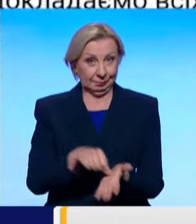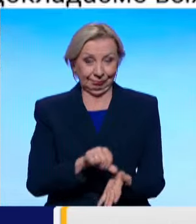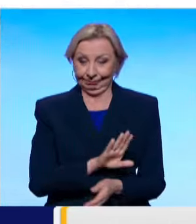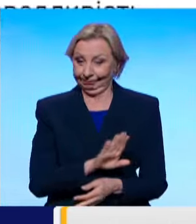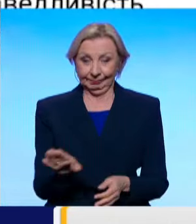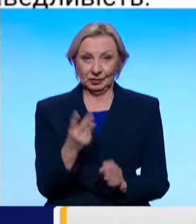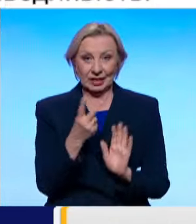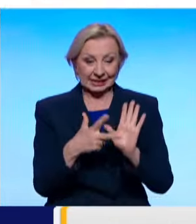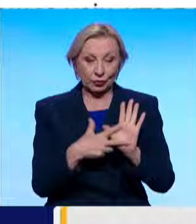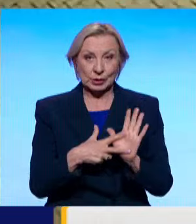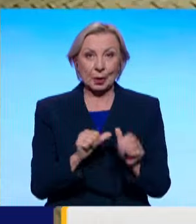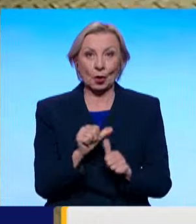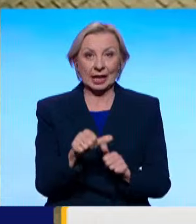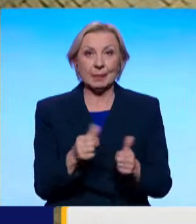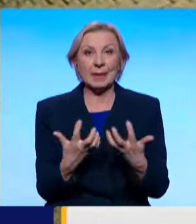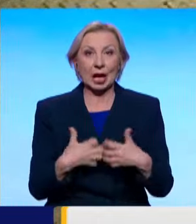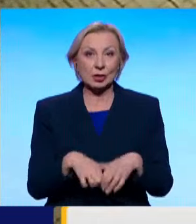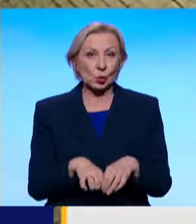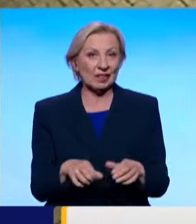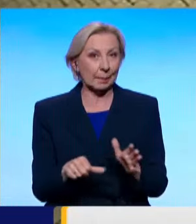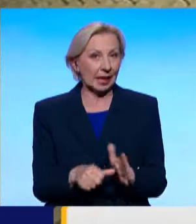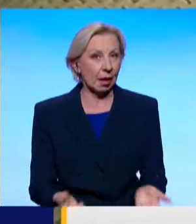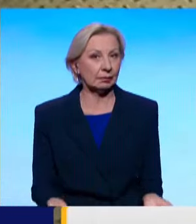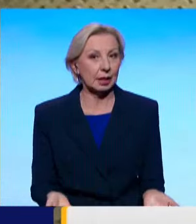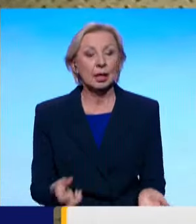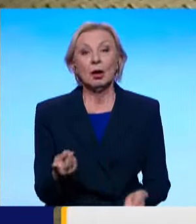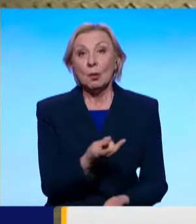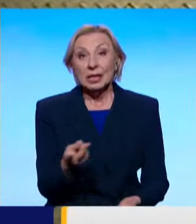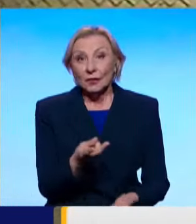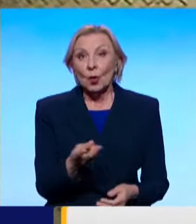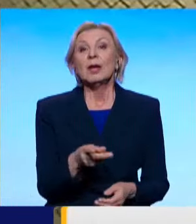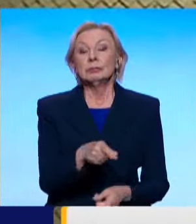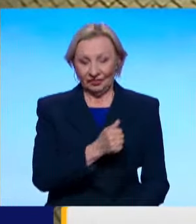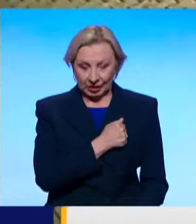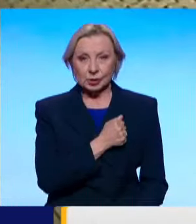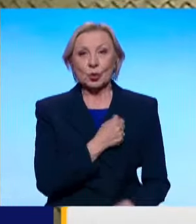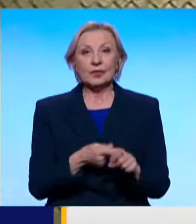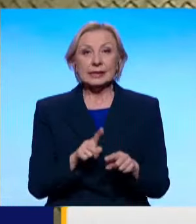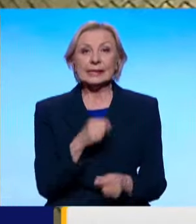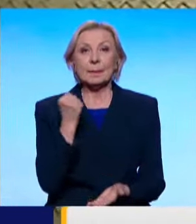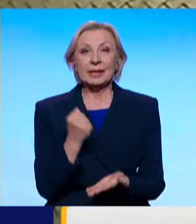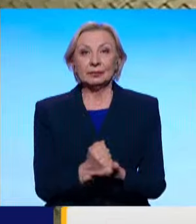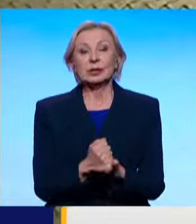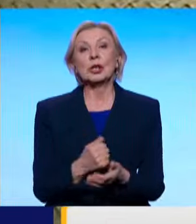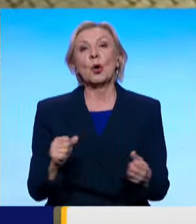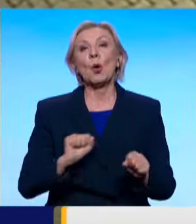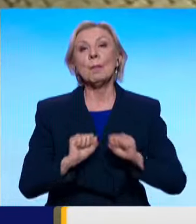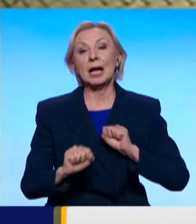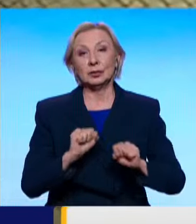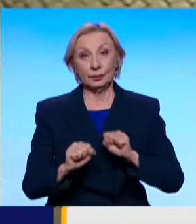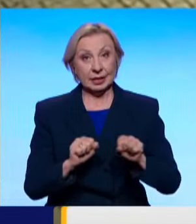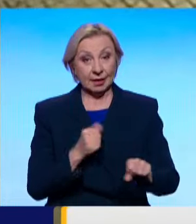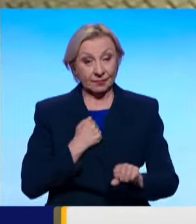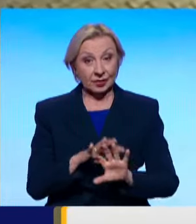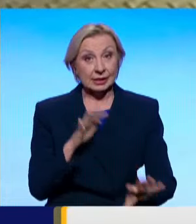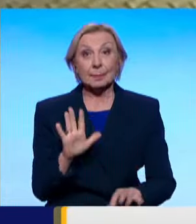28-ї окремої механізованої бригади. Проте все ж таки обидвоє – діючі військові. Це підтверджує командування сухопутних військ.